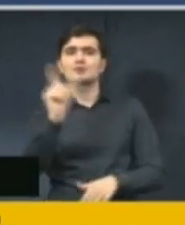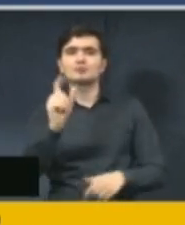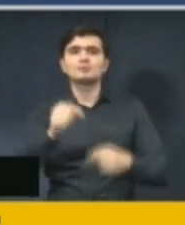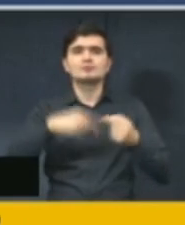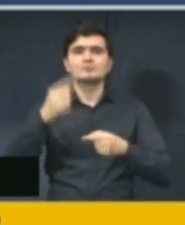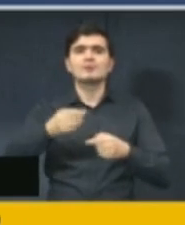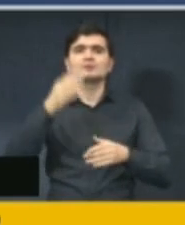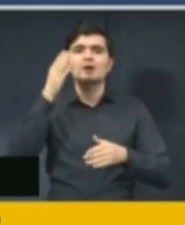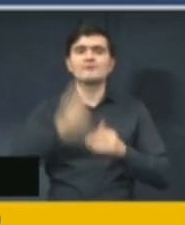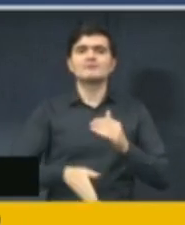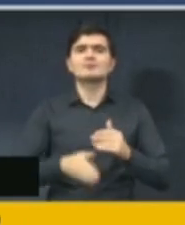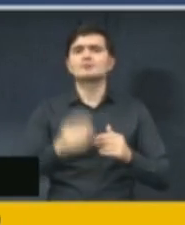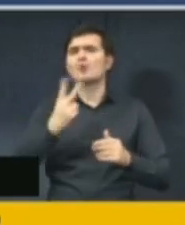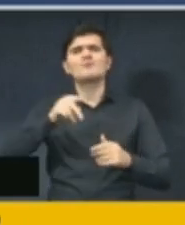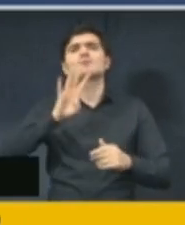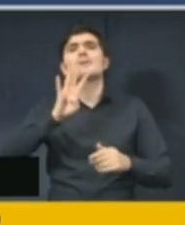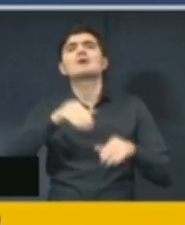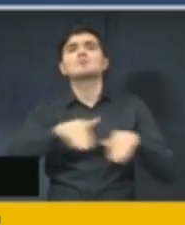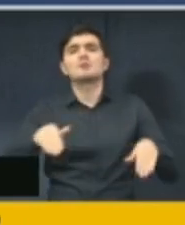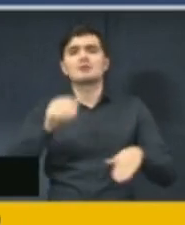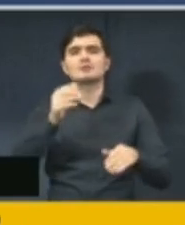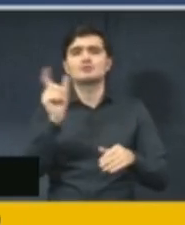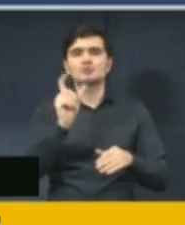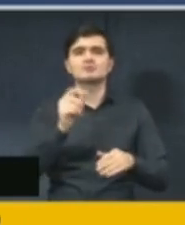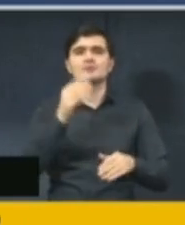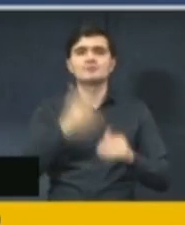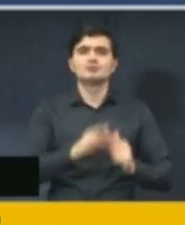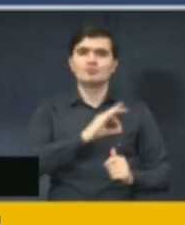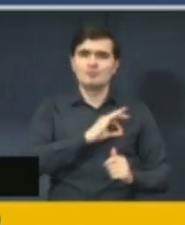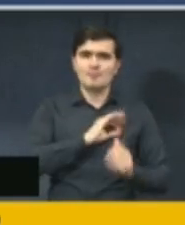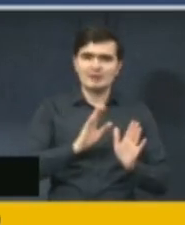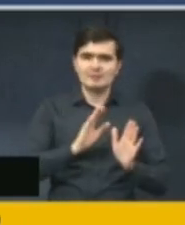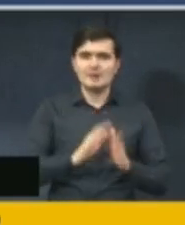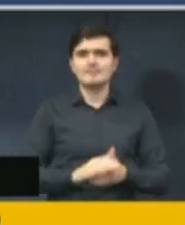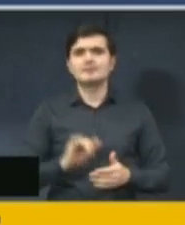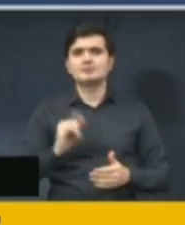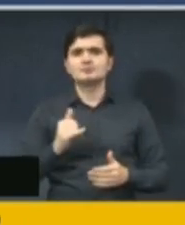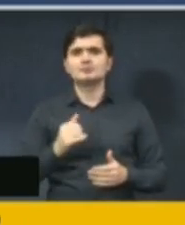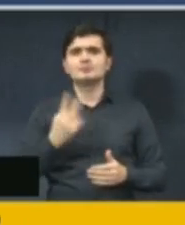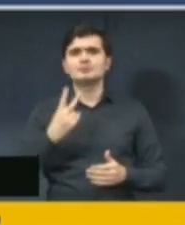la finalul lui martie 2,4 milioane de doze și avem